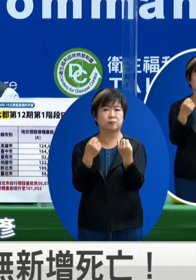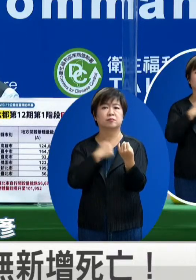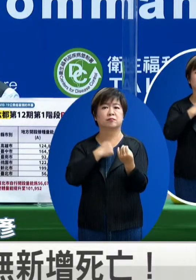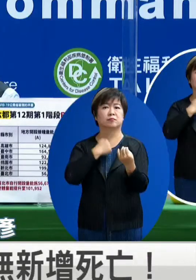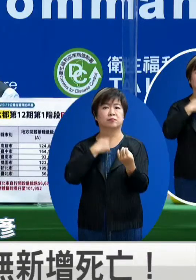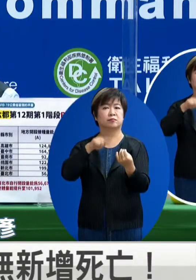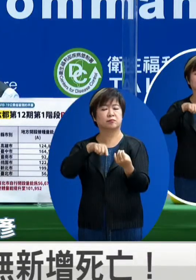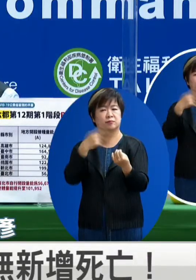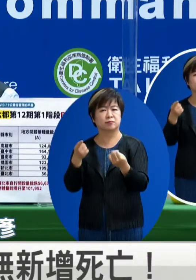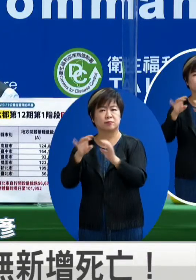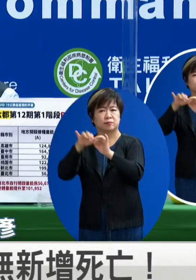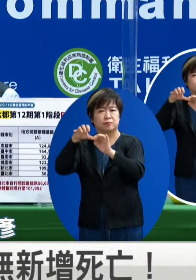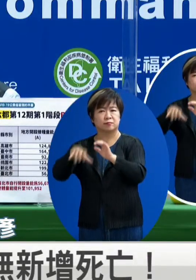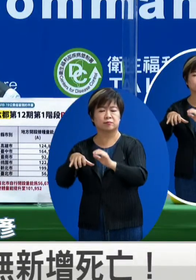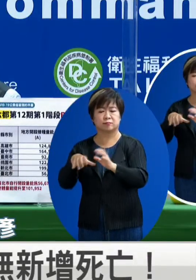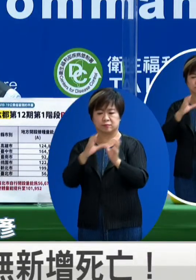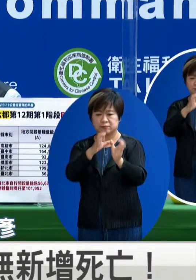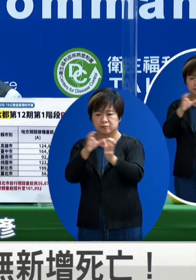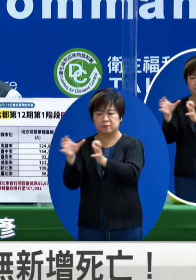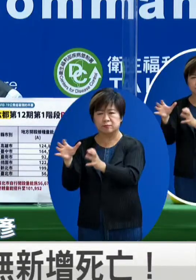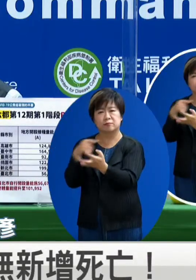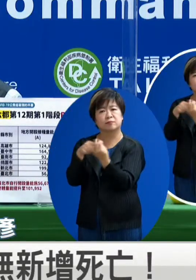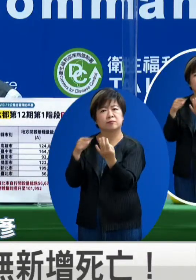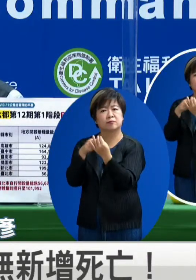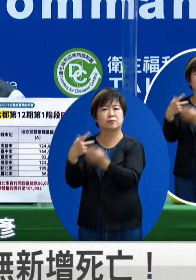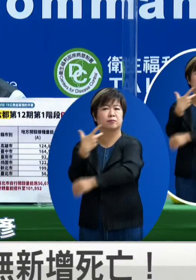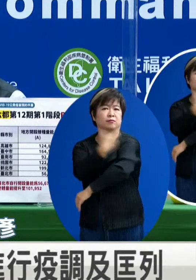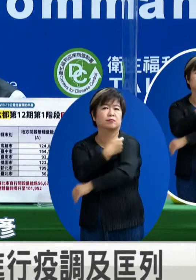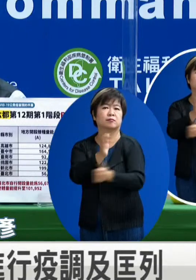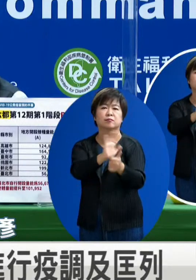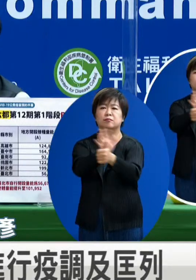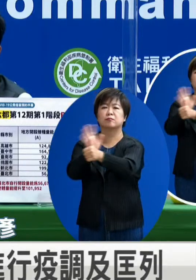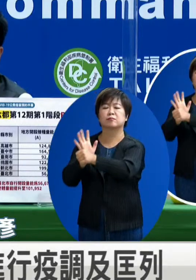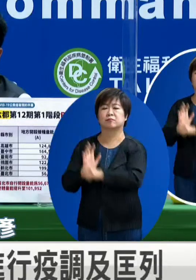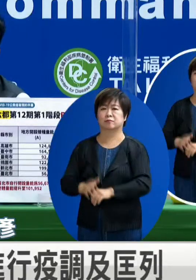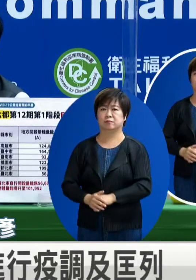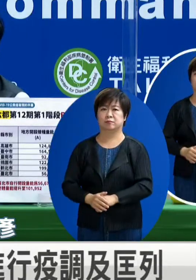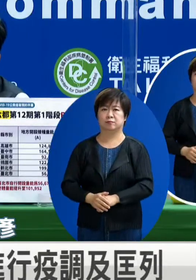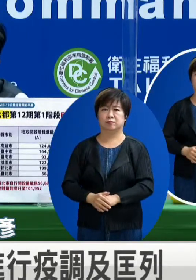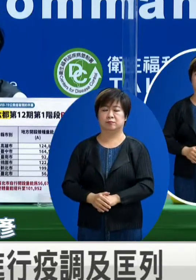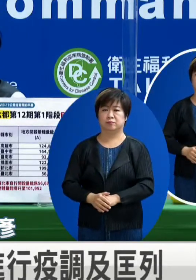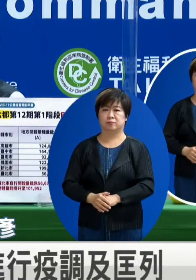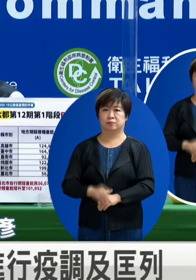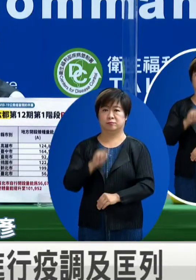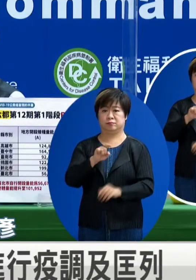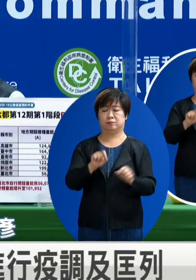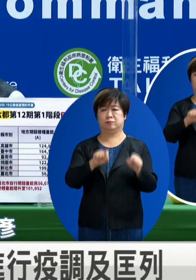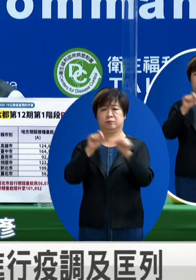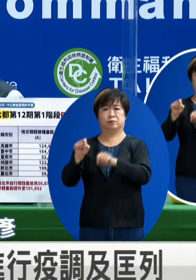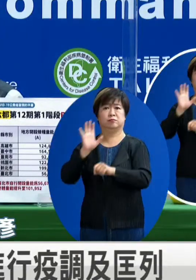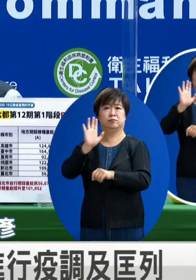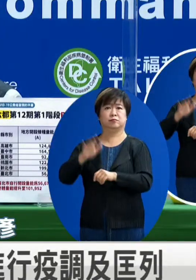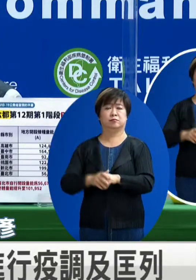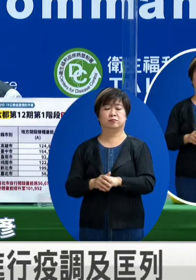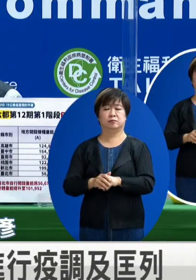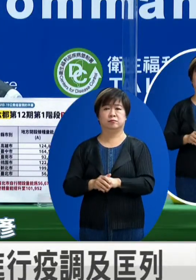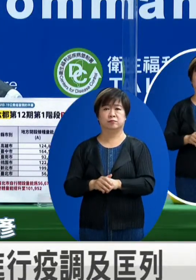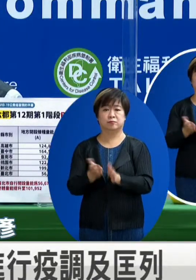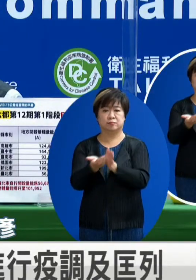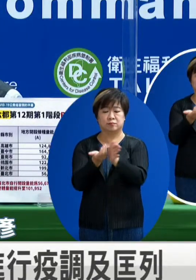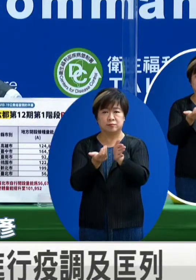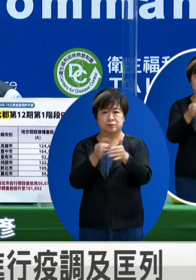有地方去做开设接种量能的部分，因为他先知道有预约资格的人